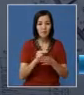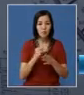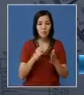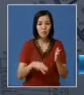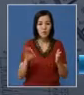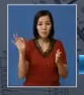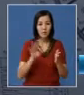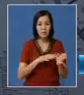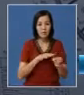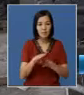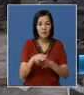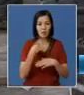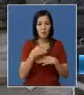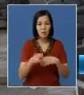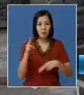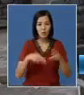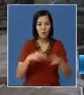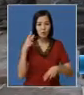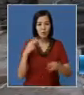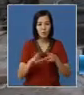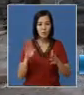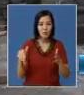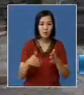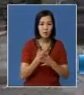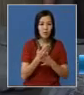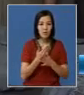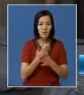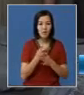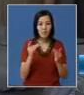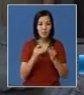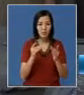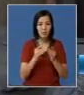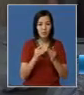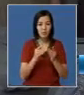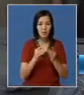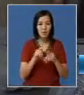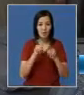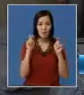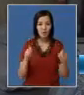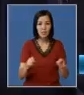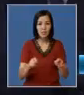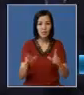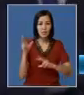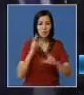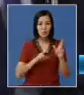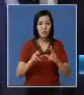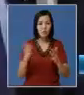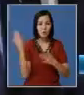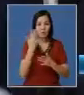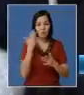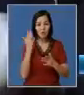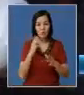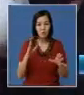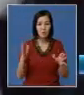30% атқарылған. Күзде құрылысы бітіп, жаңа кейіпке енсе заманауи кешен болғалы тұр. Білімгерлерге арналған кино және жаттығу